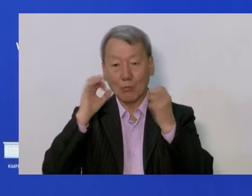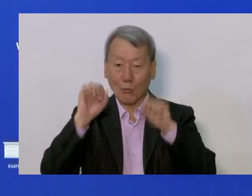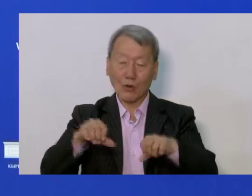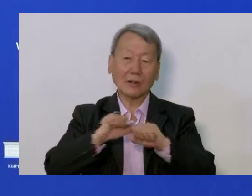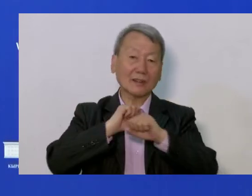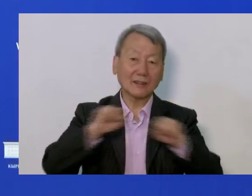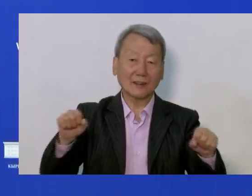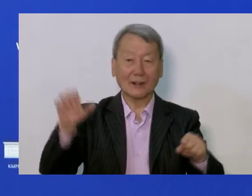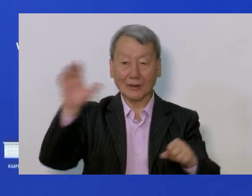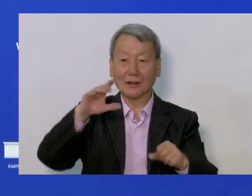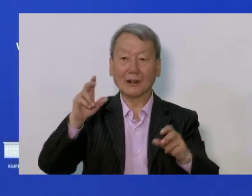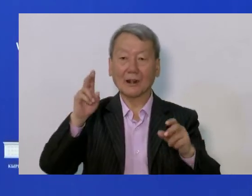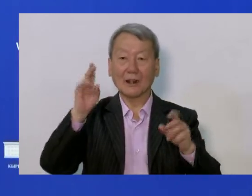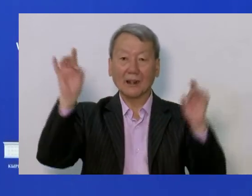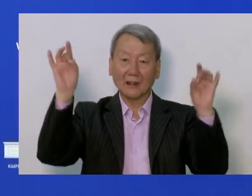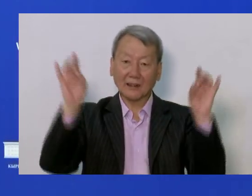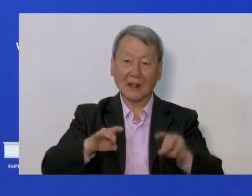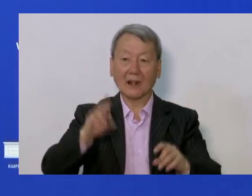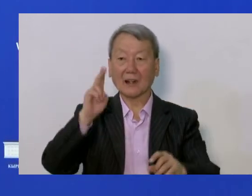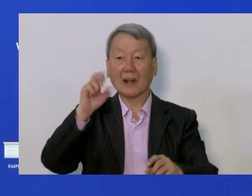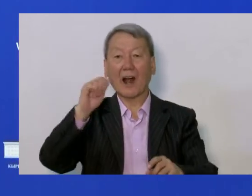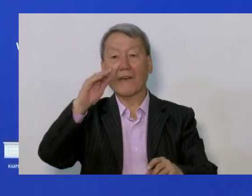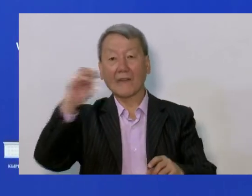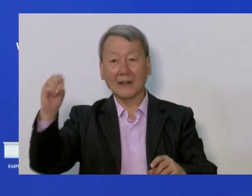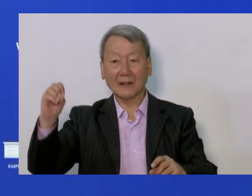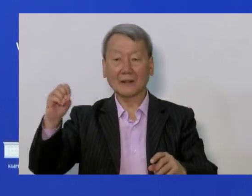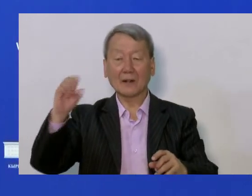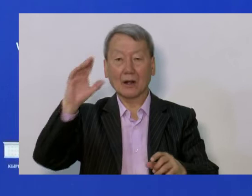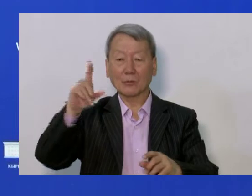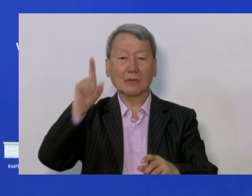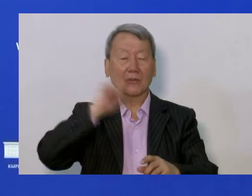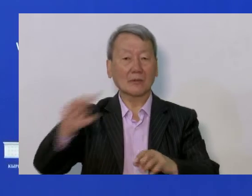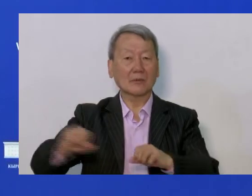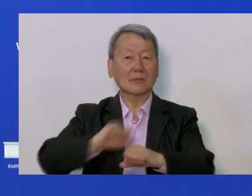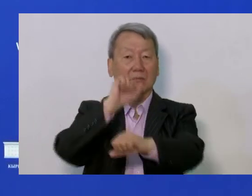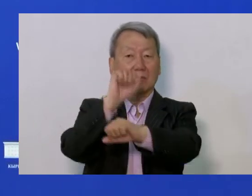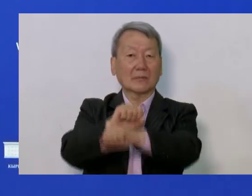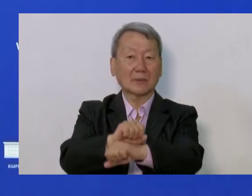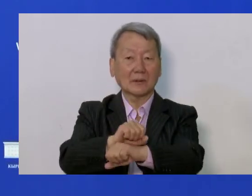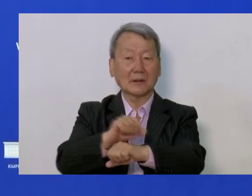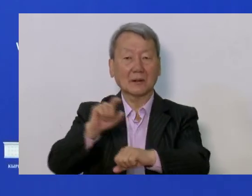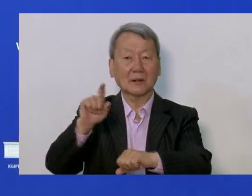на функционирование, оно будет приостановлено, потому что